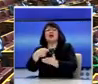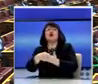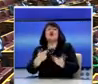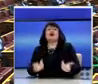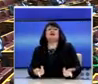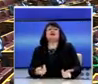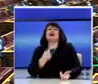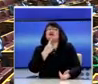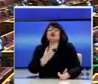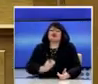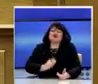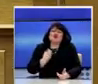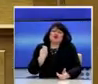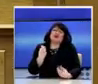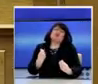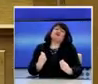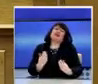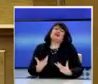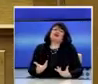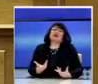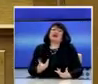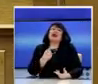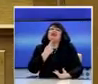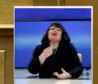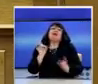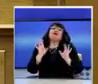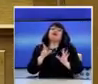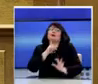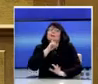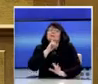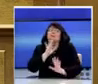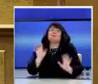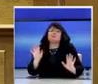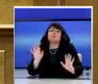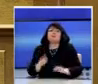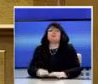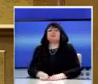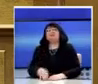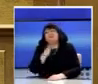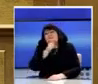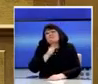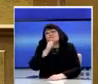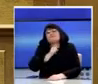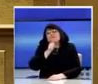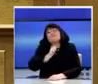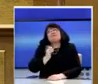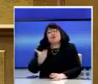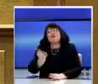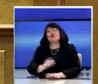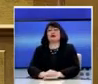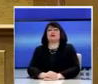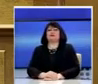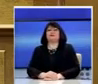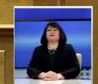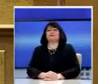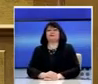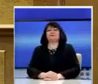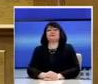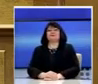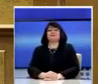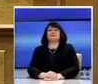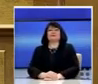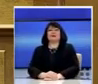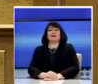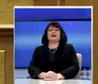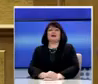μια αδιαθεσία? Γιατί να δηλώσει? Κάθεται να περάσει. Και όταν είναι ασυμπτωματικός